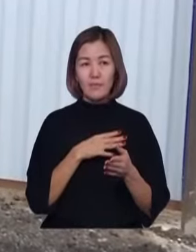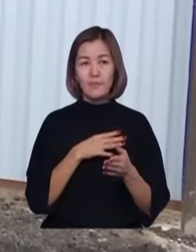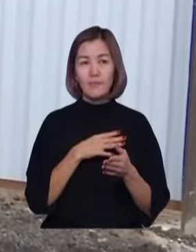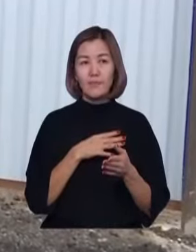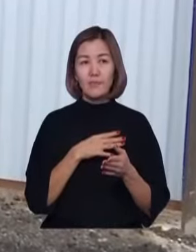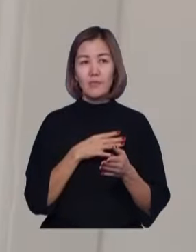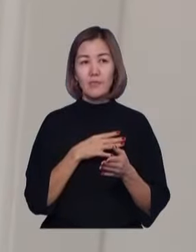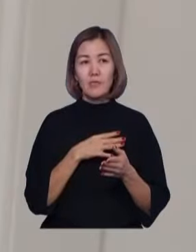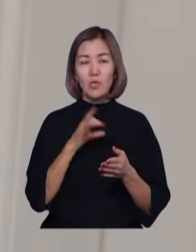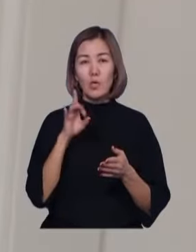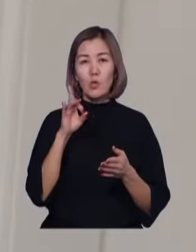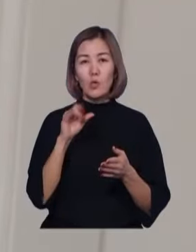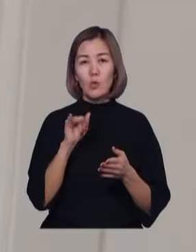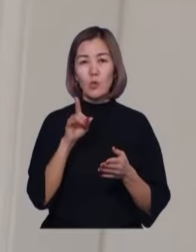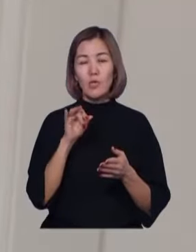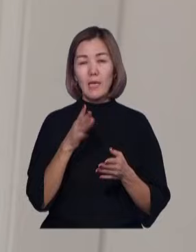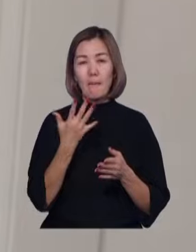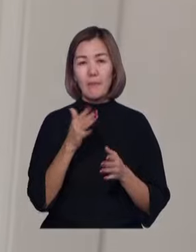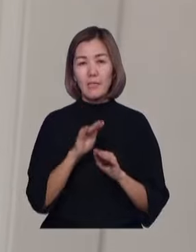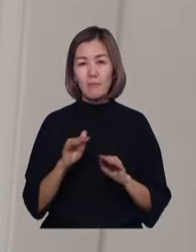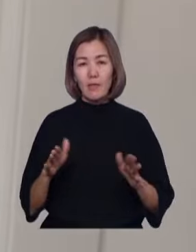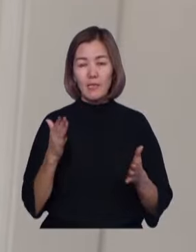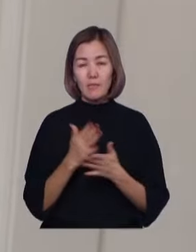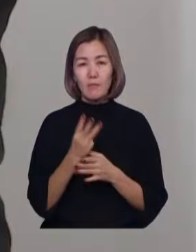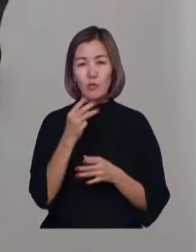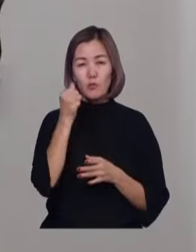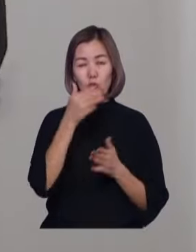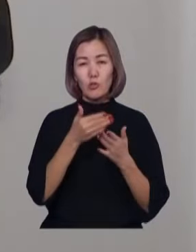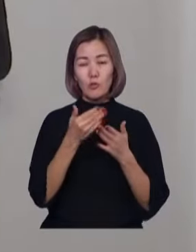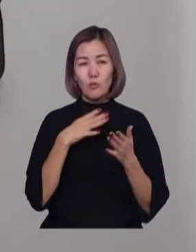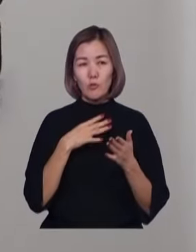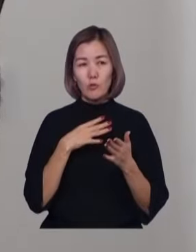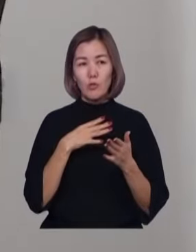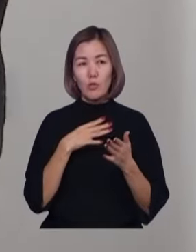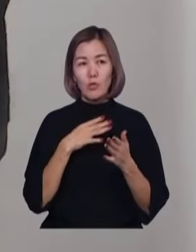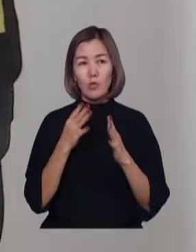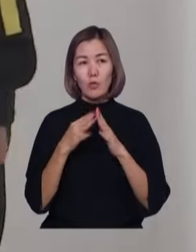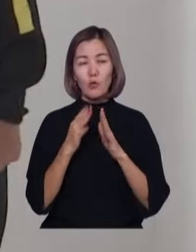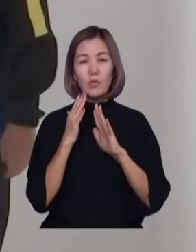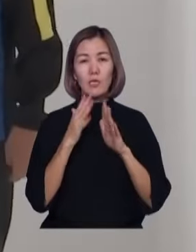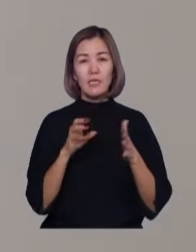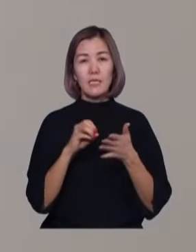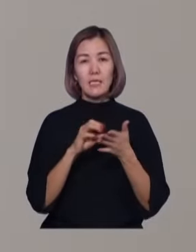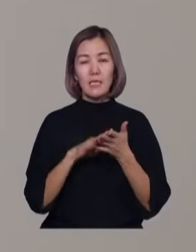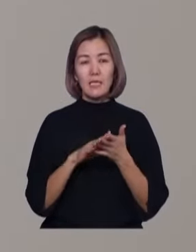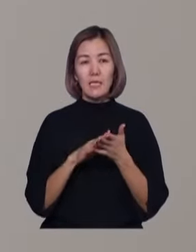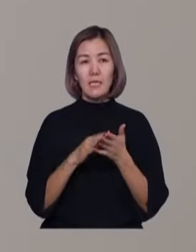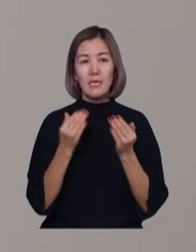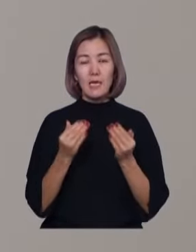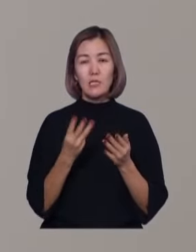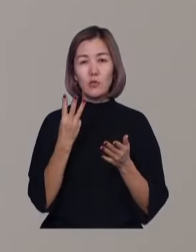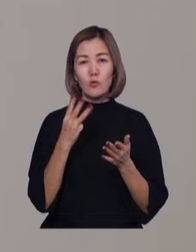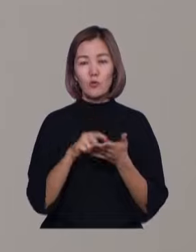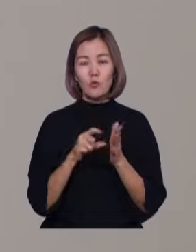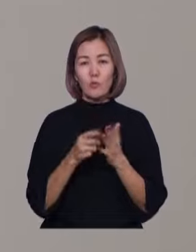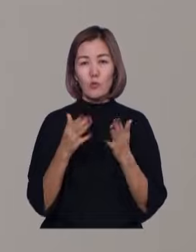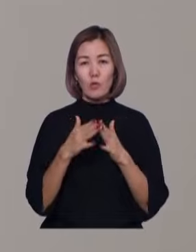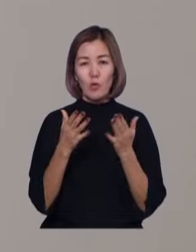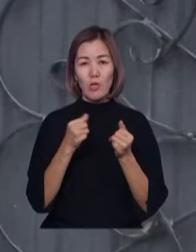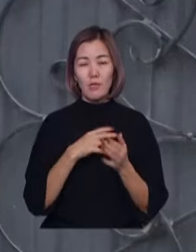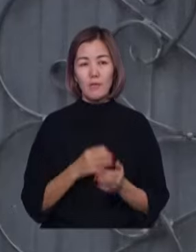табыстады. Бірі Рухия Райым, 5 баланың анасы. 3 жыл бұрын көпбалалы ана ретінде үй кезегінде тұрған. Биыл кезегі жетіп, 3 бөлмелі үйге